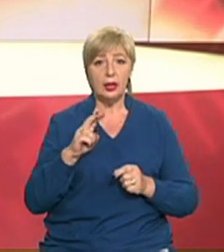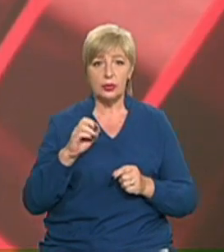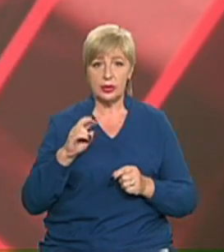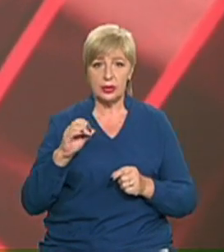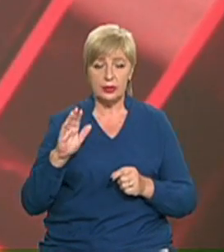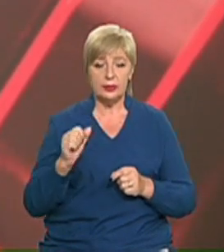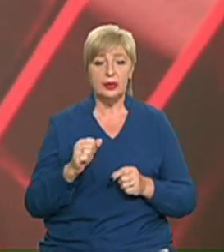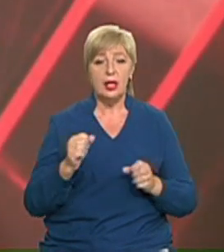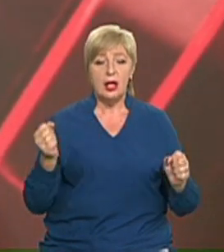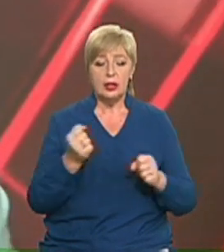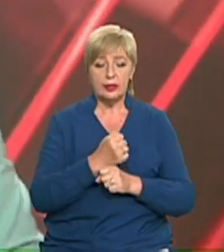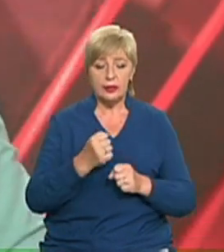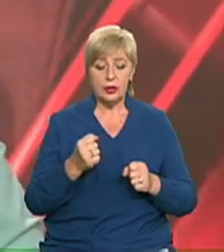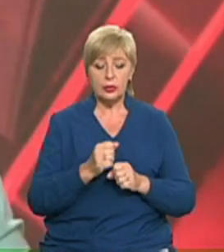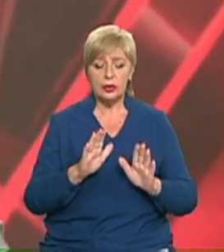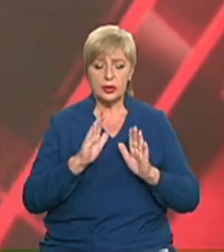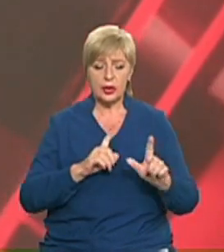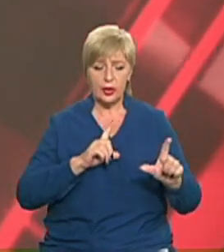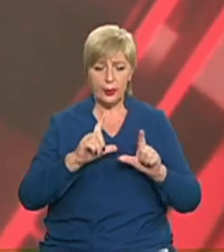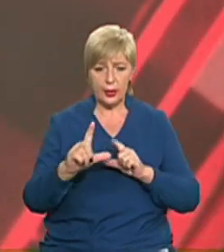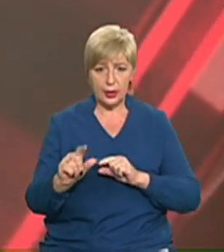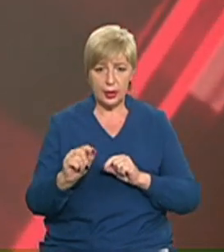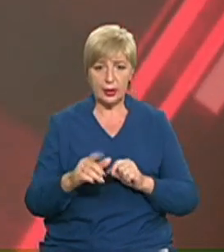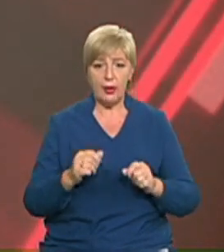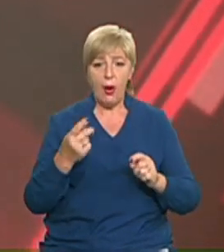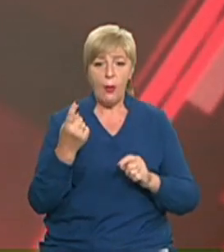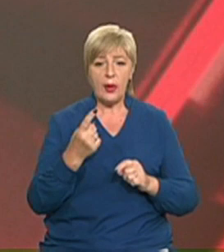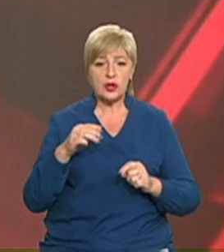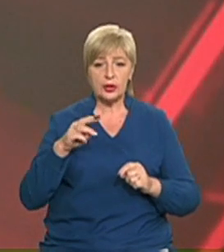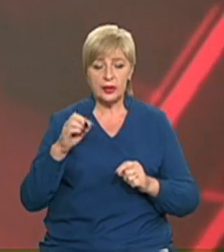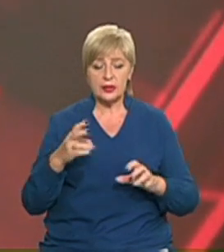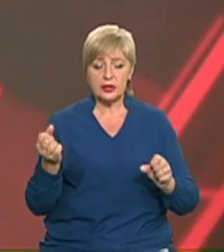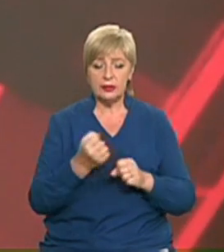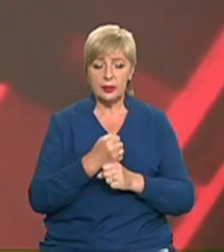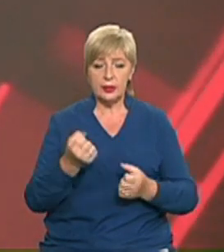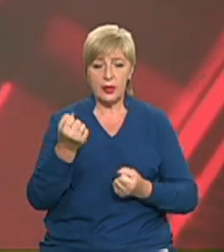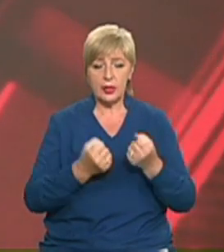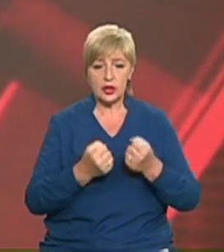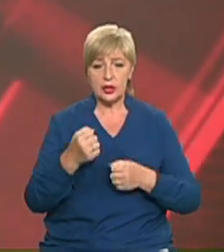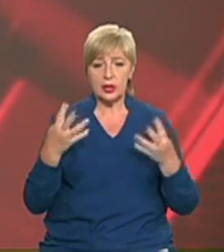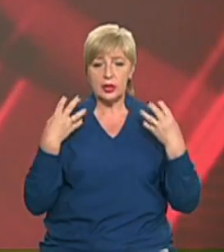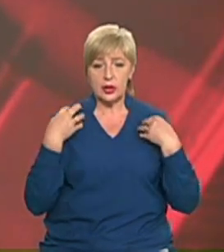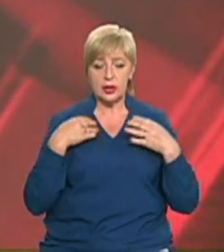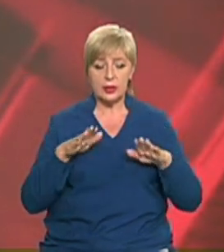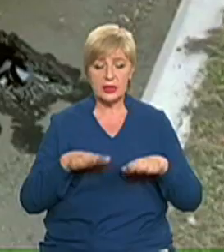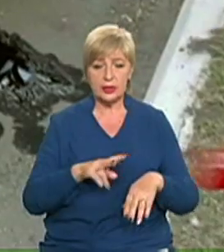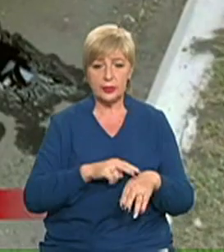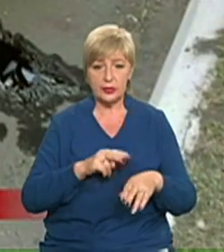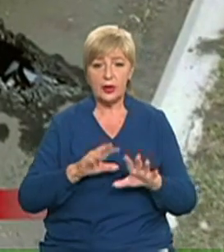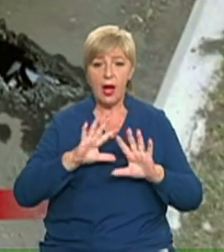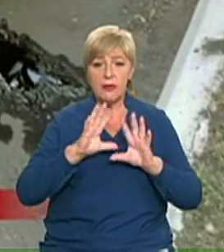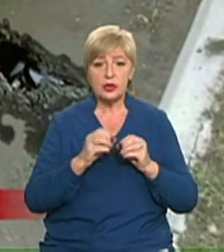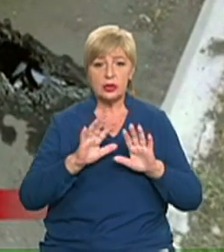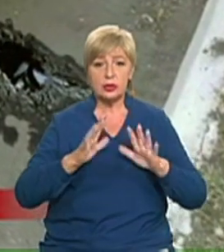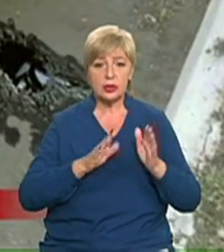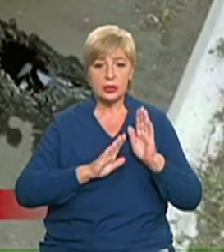Костікова. Рвонуло, щойно рушив з місця. У Першотравенську вибухнула машина очільника місцевої поліції. Все сталося вранці. Чоловік